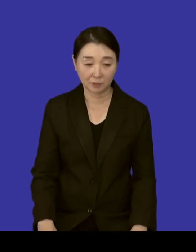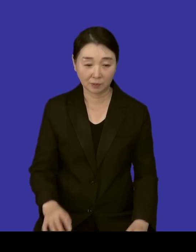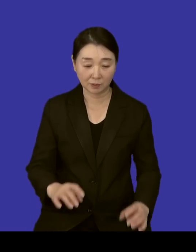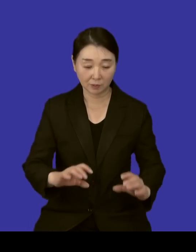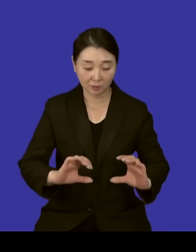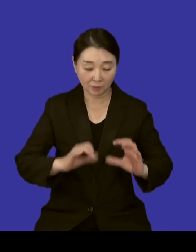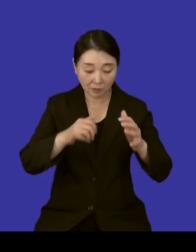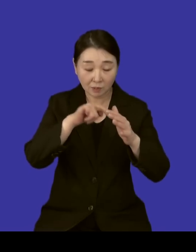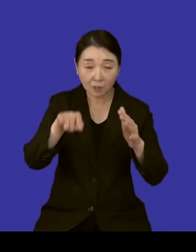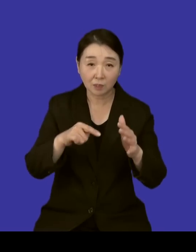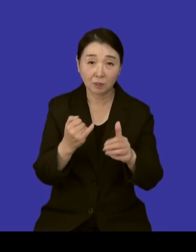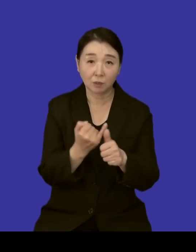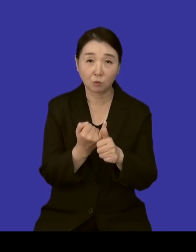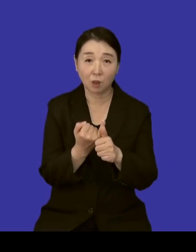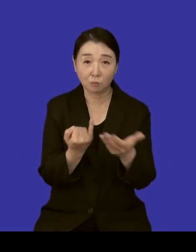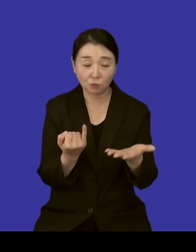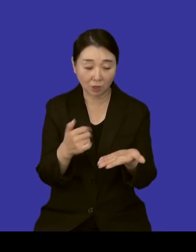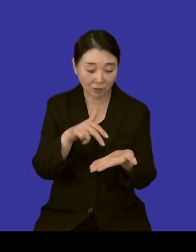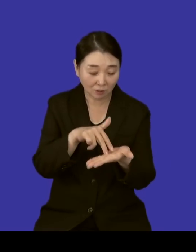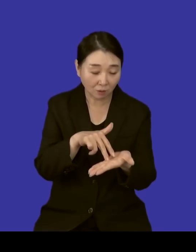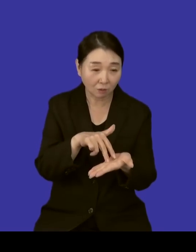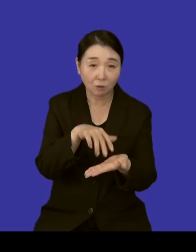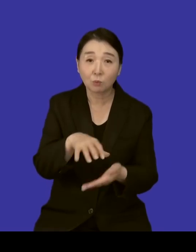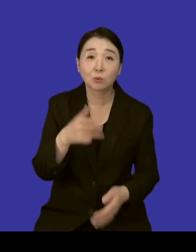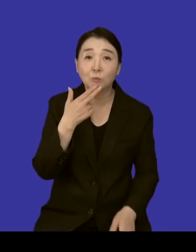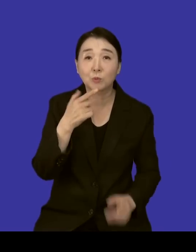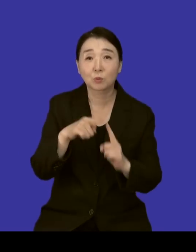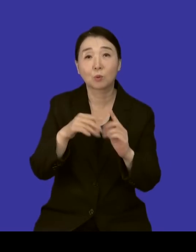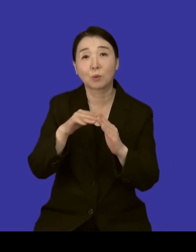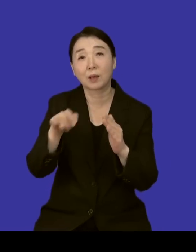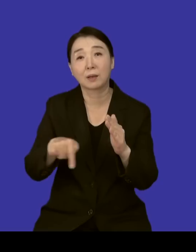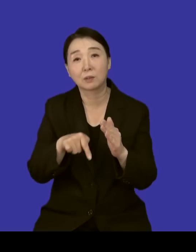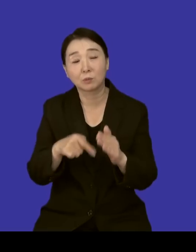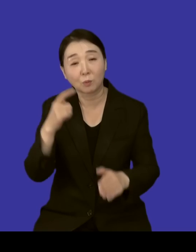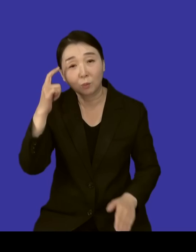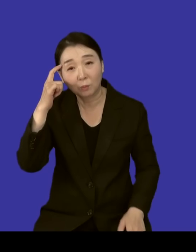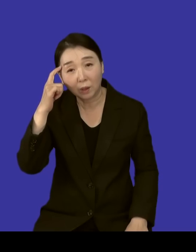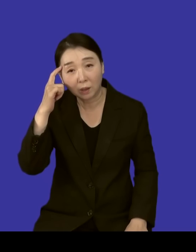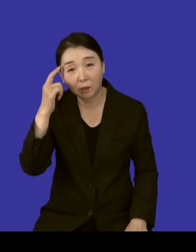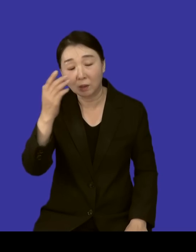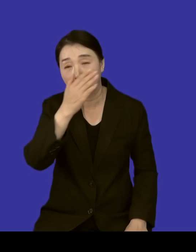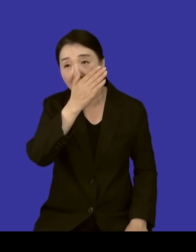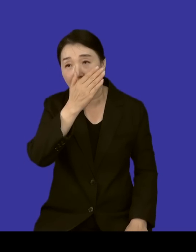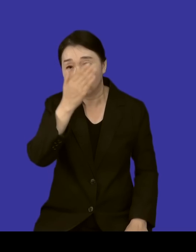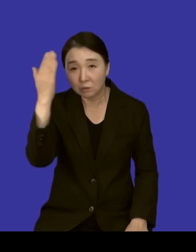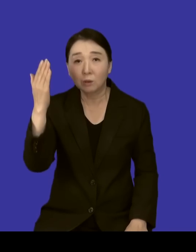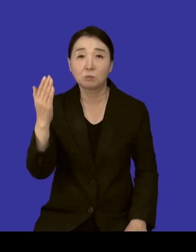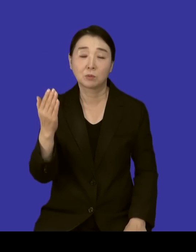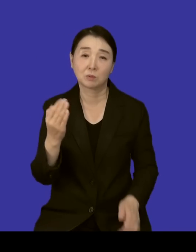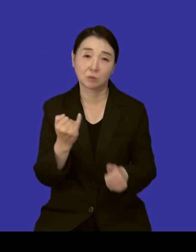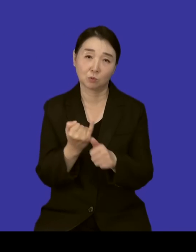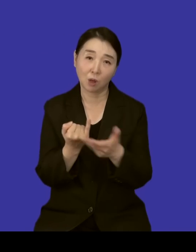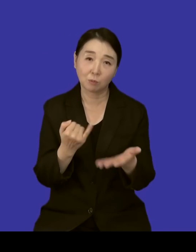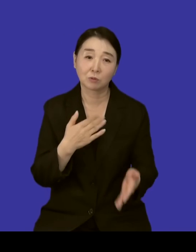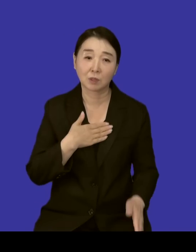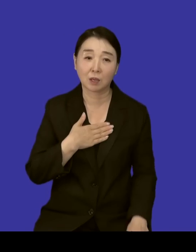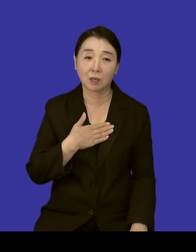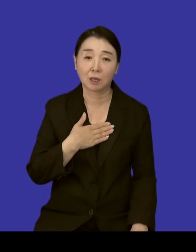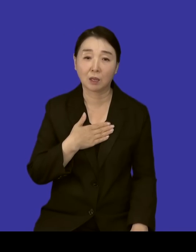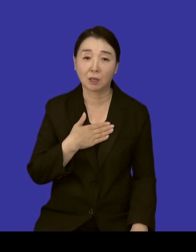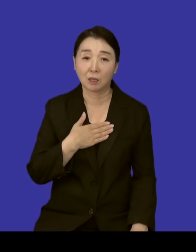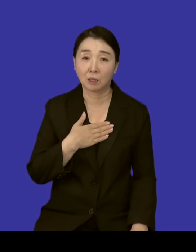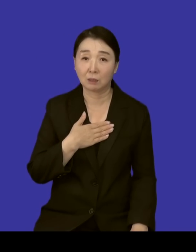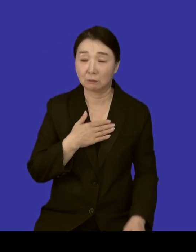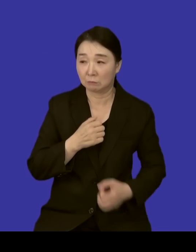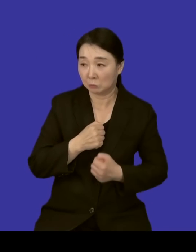자리는 없더라고요. 그 교회도. 예? 예. 왜요? 예. 이 젊은 과부잖아. 예. 청산 과부잖아. 예, 다 왜요? 경계